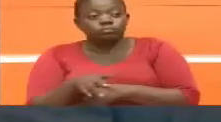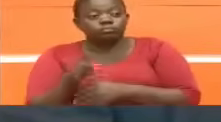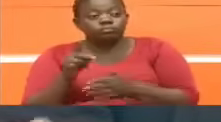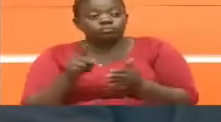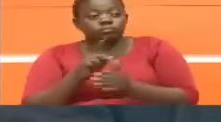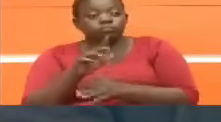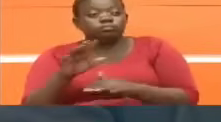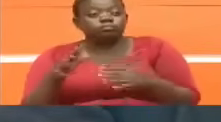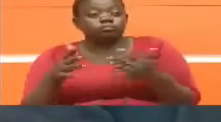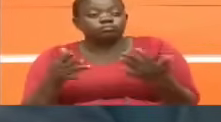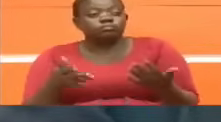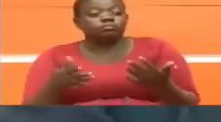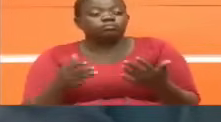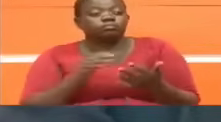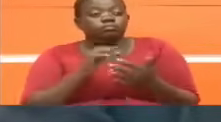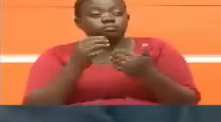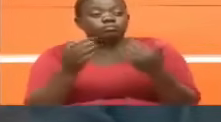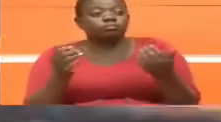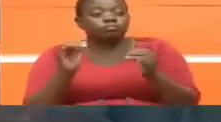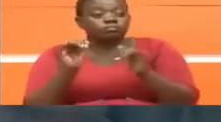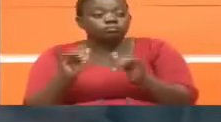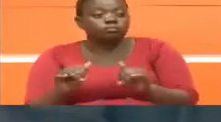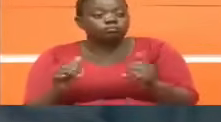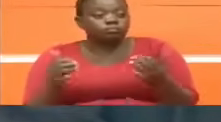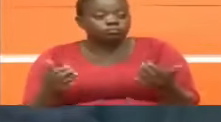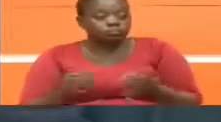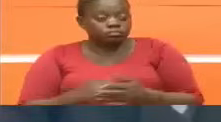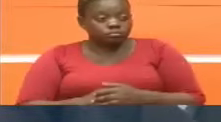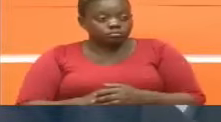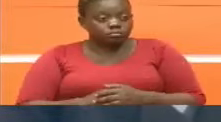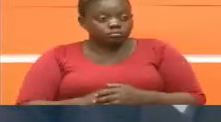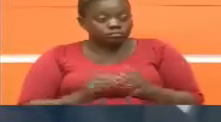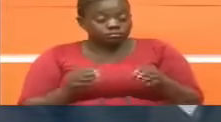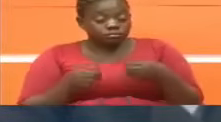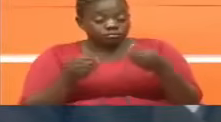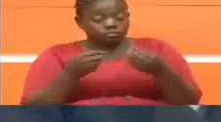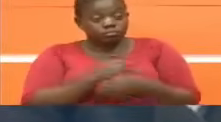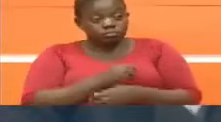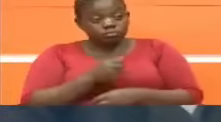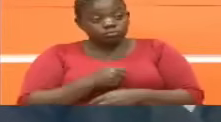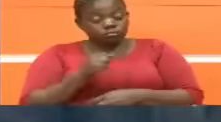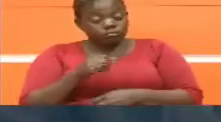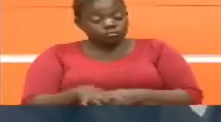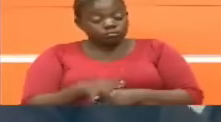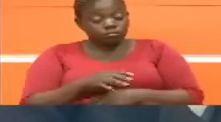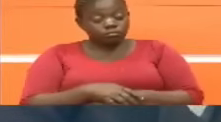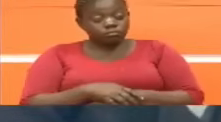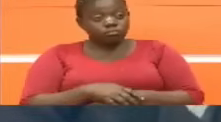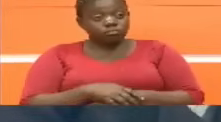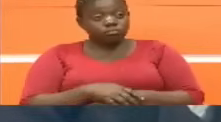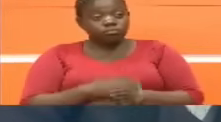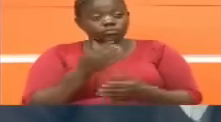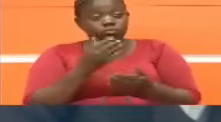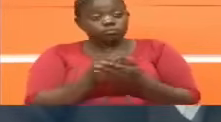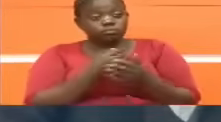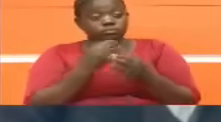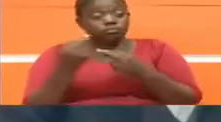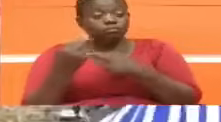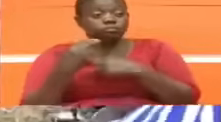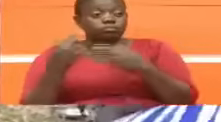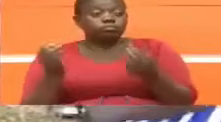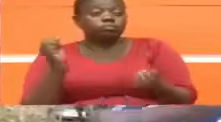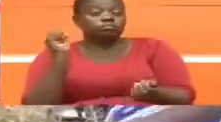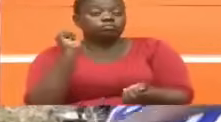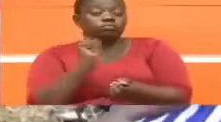kati okutusasula tta abaana baffe yandibalesewa tubadde tuwadde nyabwe omulanga gwenkubira gekikwatako kumunywereza ddala myaka